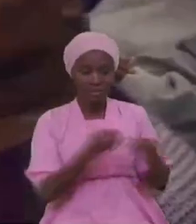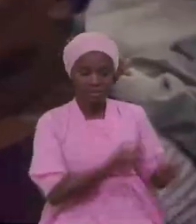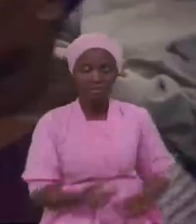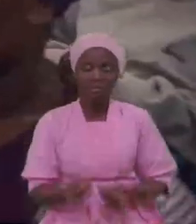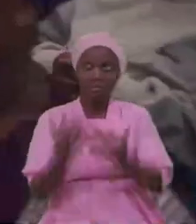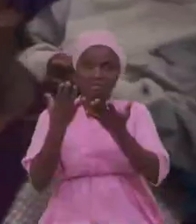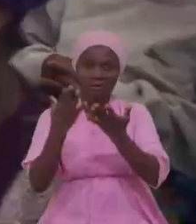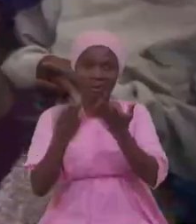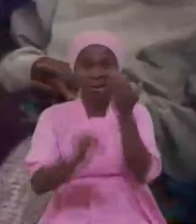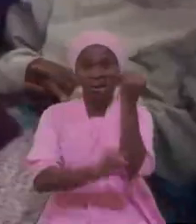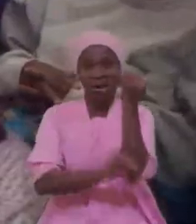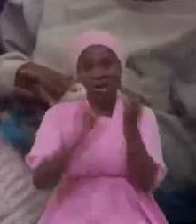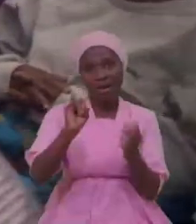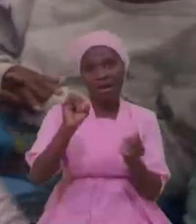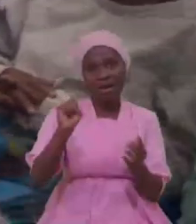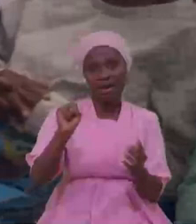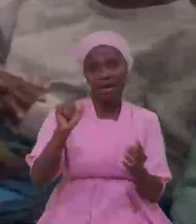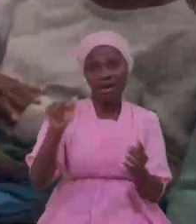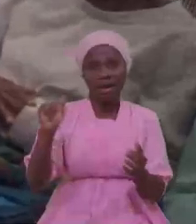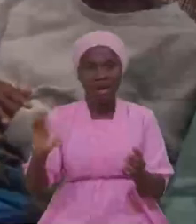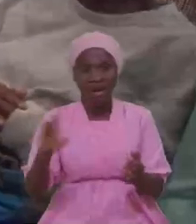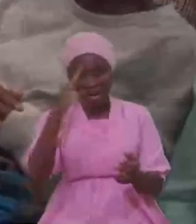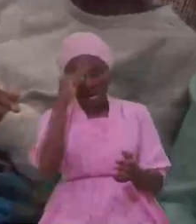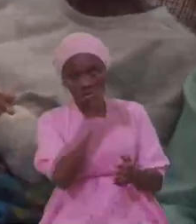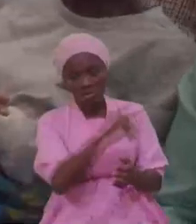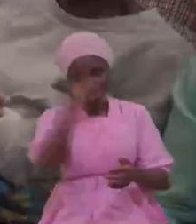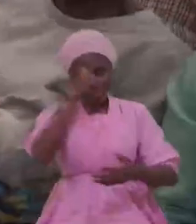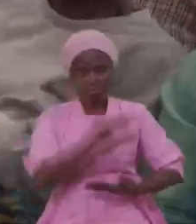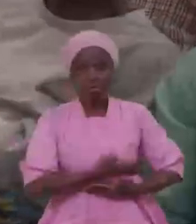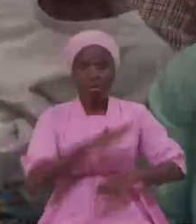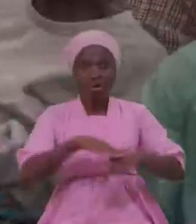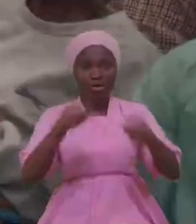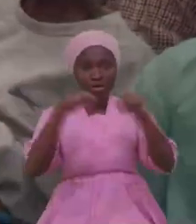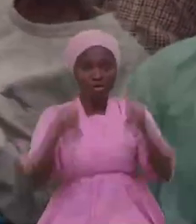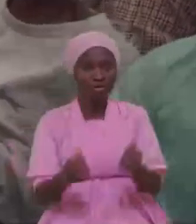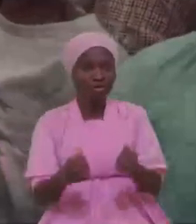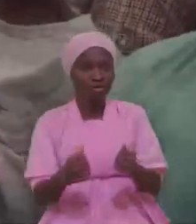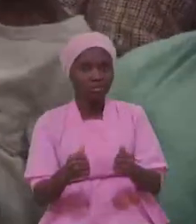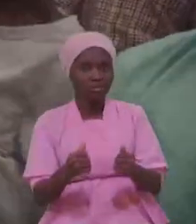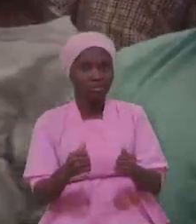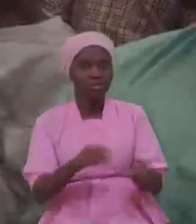Isaac sur l'autel. Tu vois que la foi